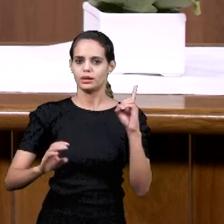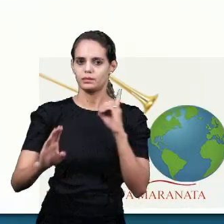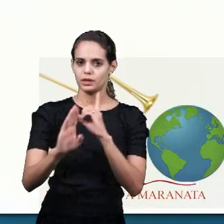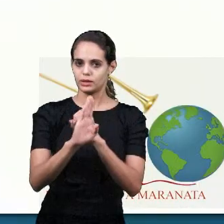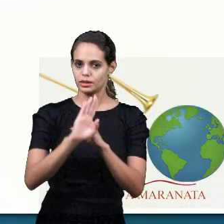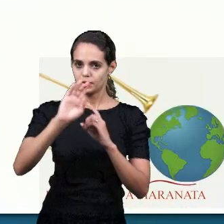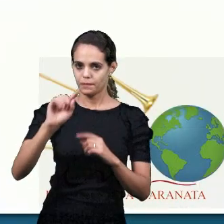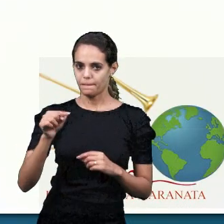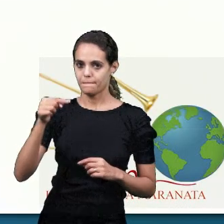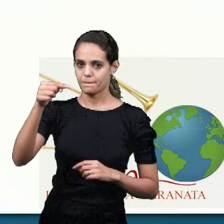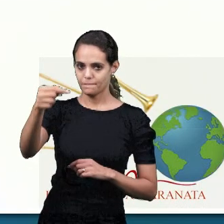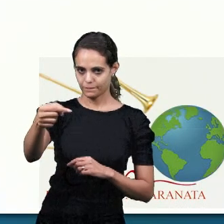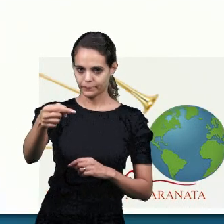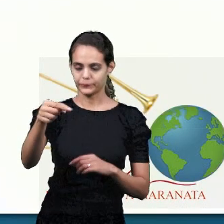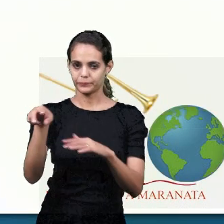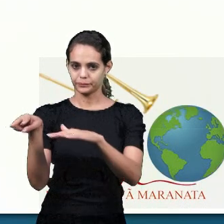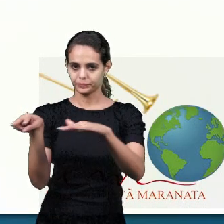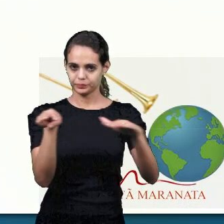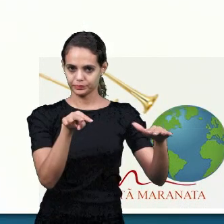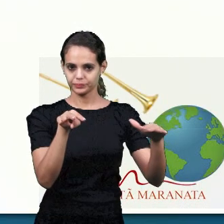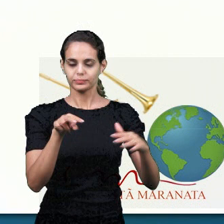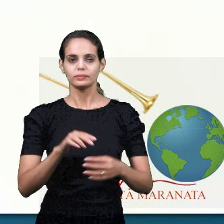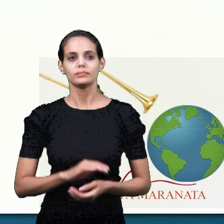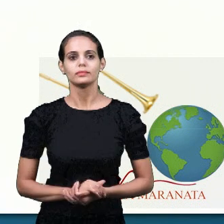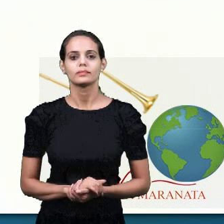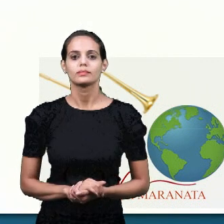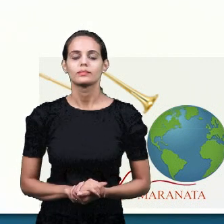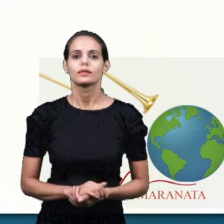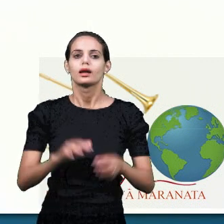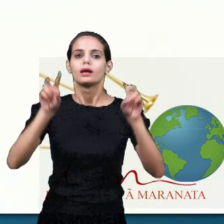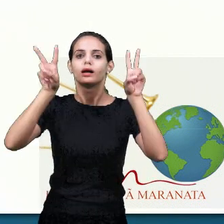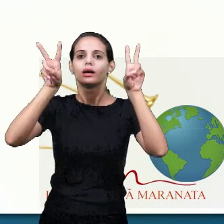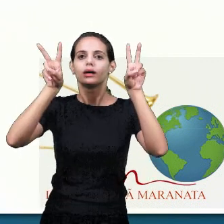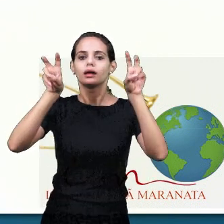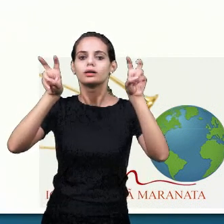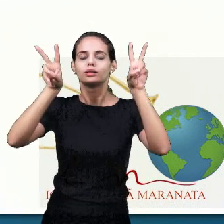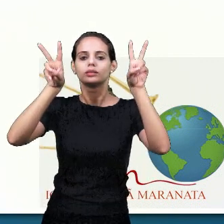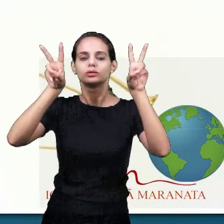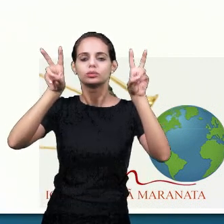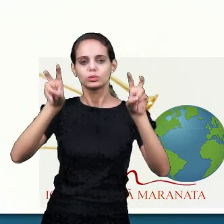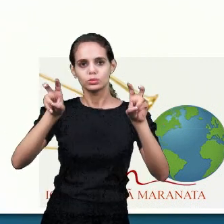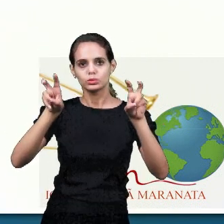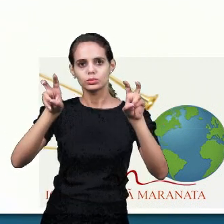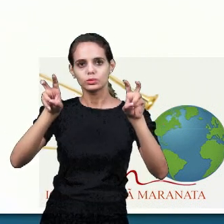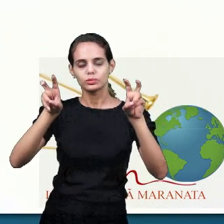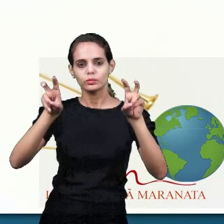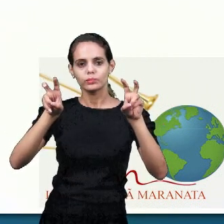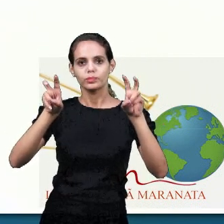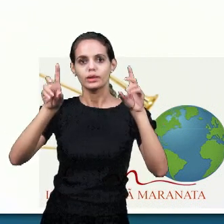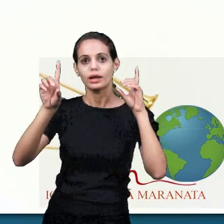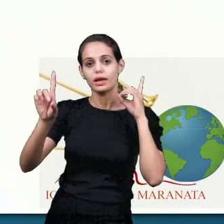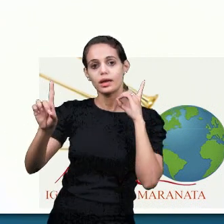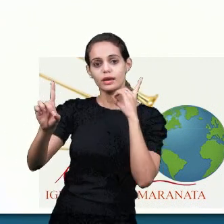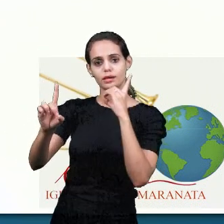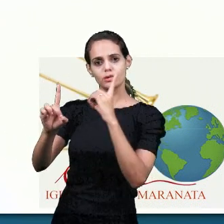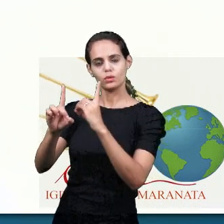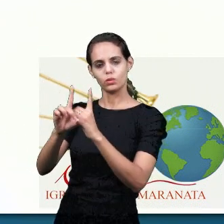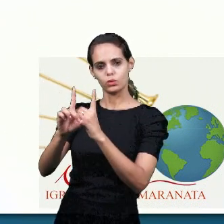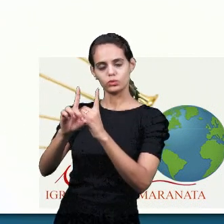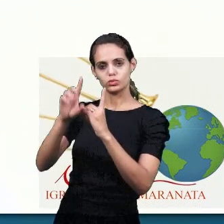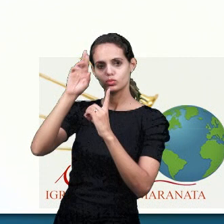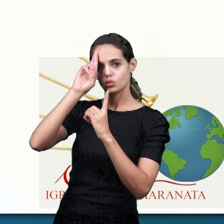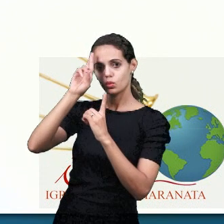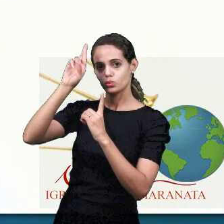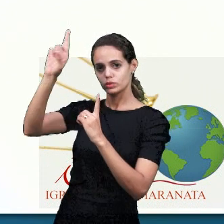Tout d'abord, nous voulons ici parler que le sujet de la prochaine étude sera des rencontres avec le